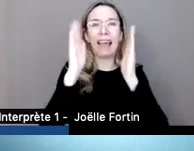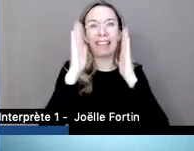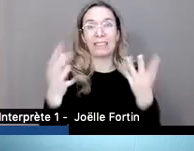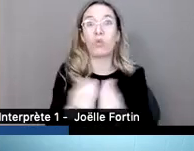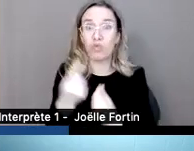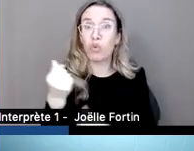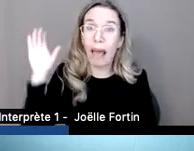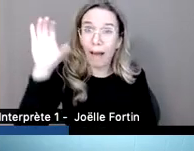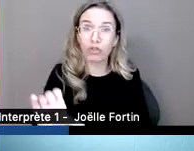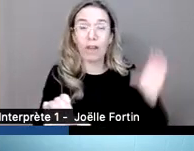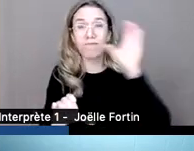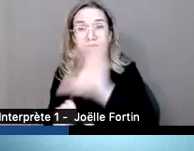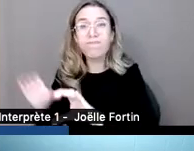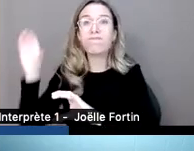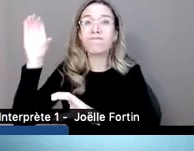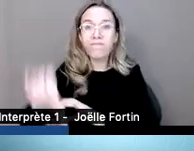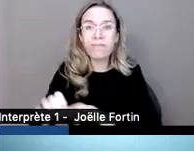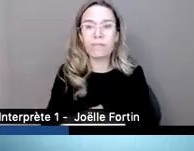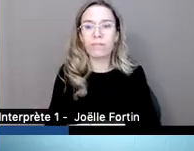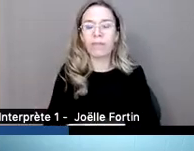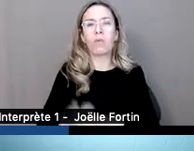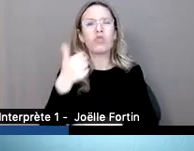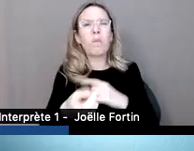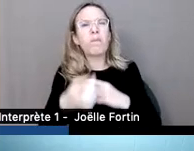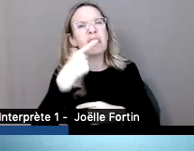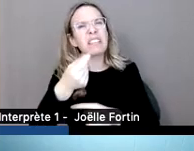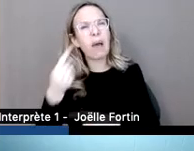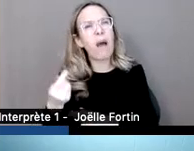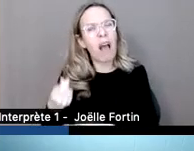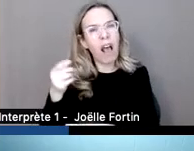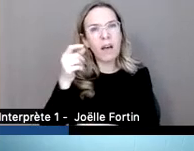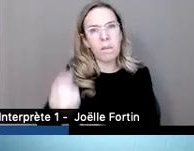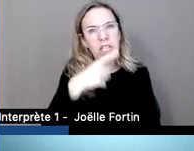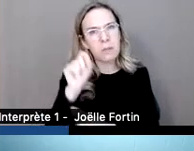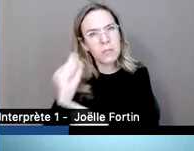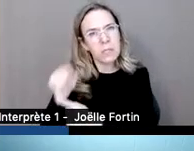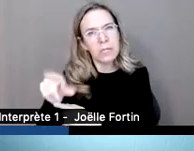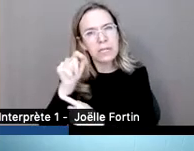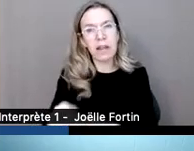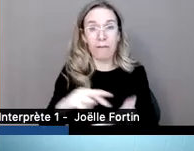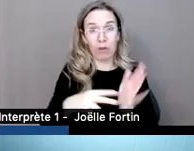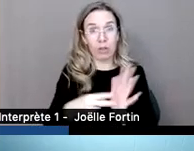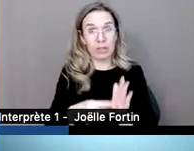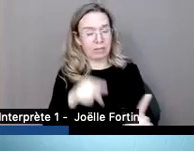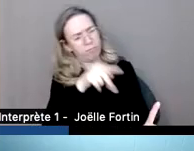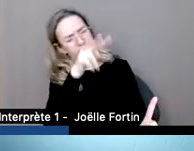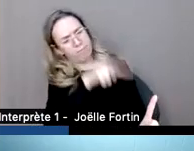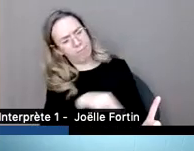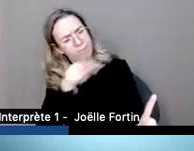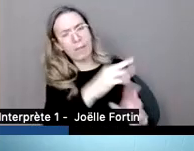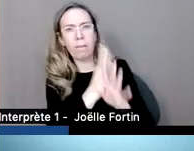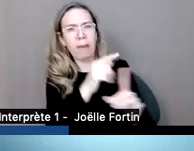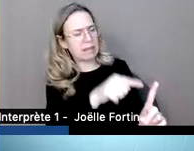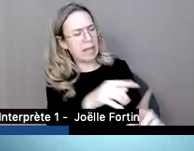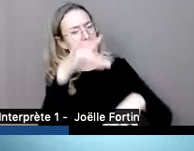Nous avons une approche médicamentée, c'est-à-dire on vise le patient, on regarde la